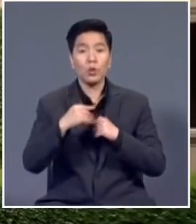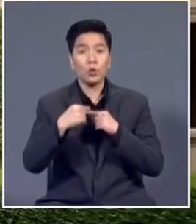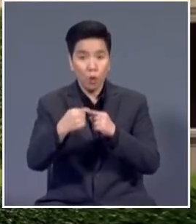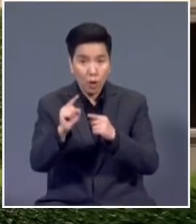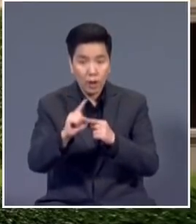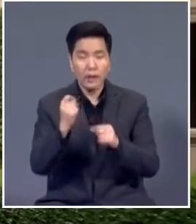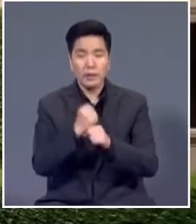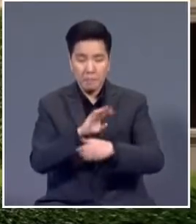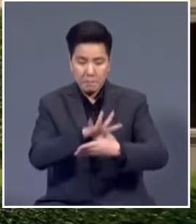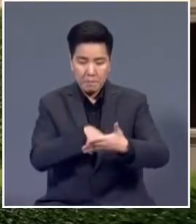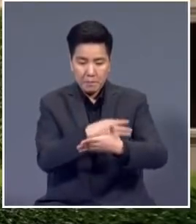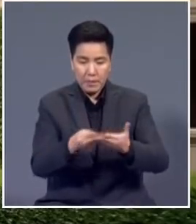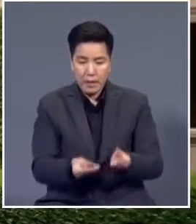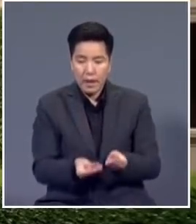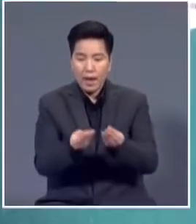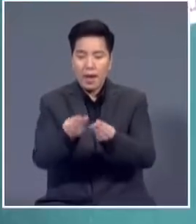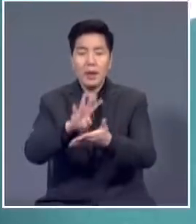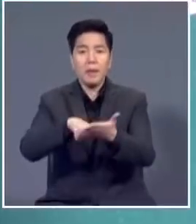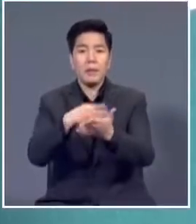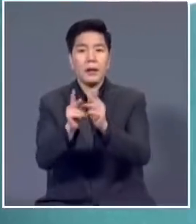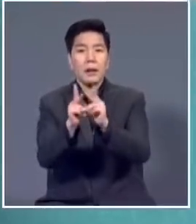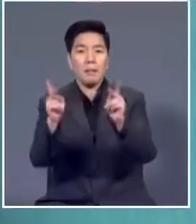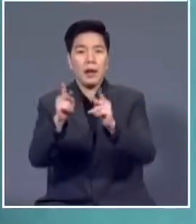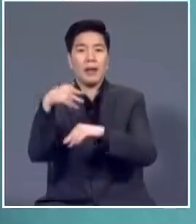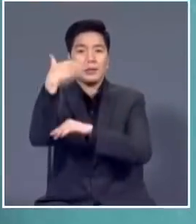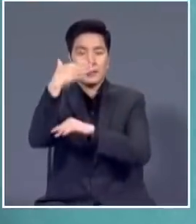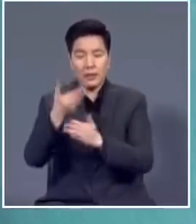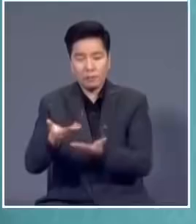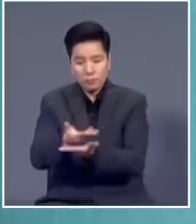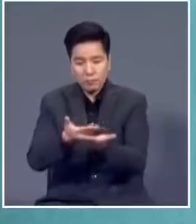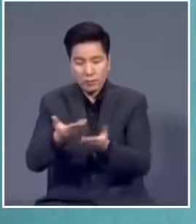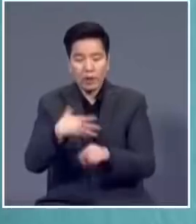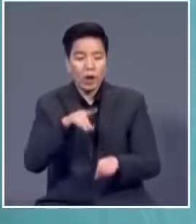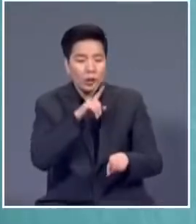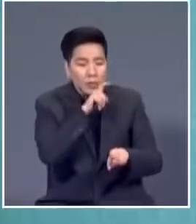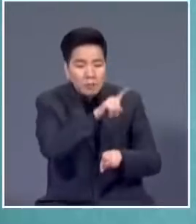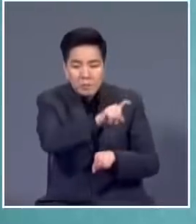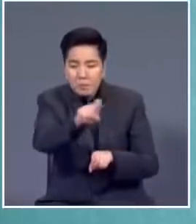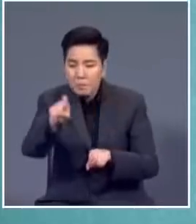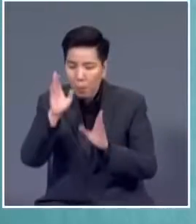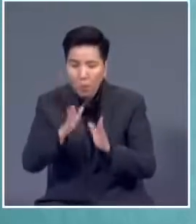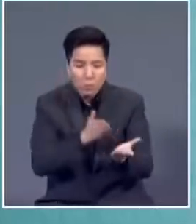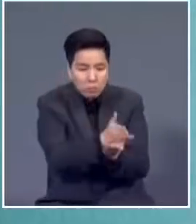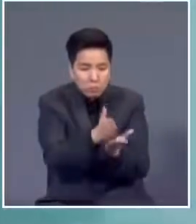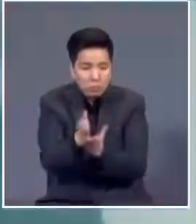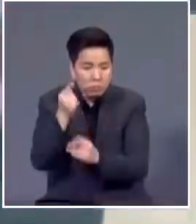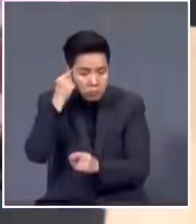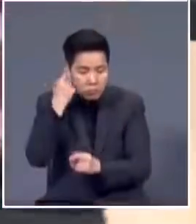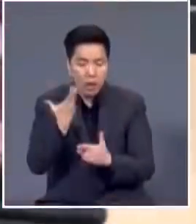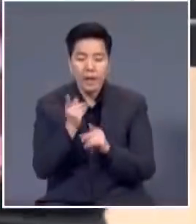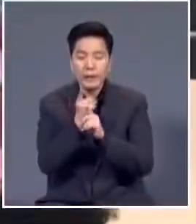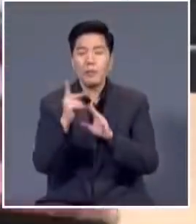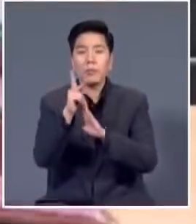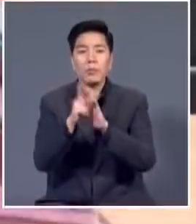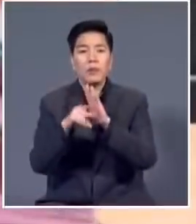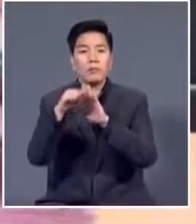แผนปฏิรูปให้กับคณะกรรมการยุทธศาสตร์ชาติพิจารณารวมถึงการรับฟังความคิดเห็นจากทุกภาคส่วนและขั้นตอนอื่นตามที่กำหนดไว้ในกฎหม